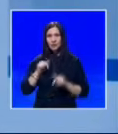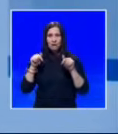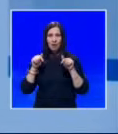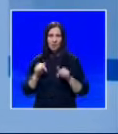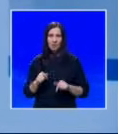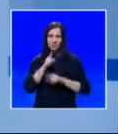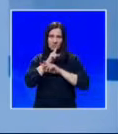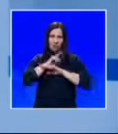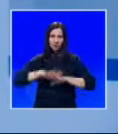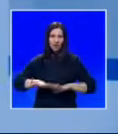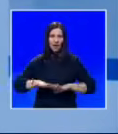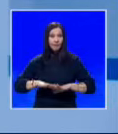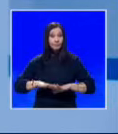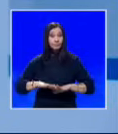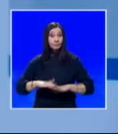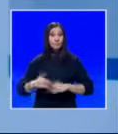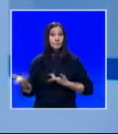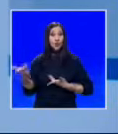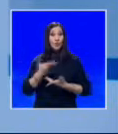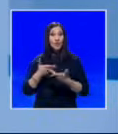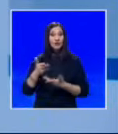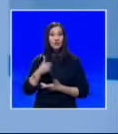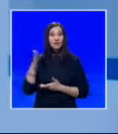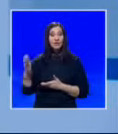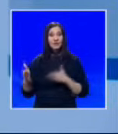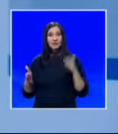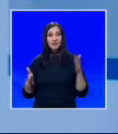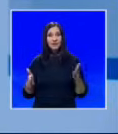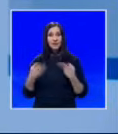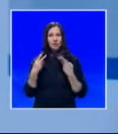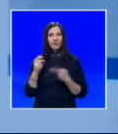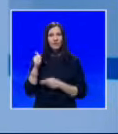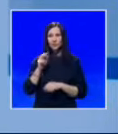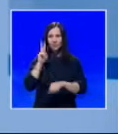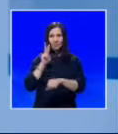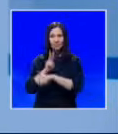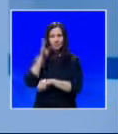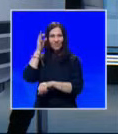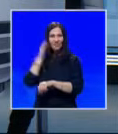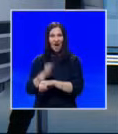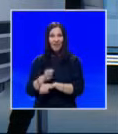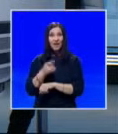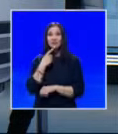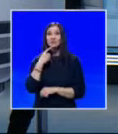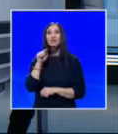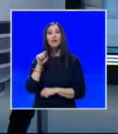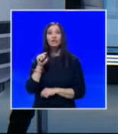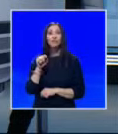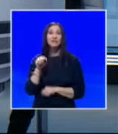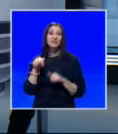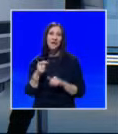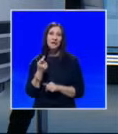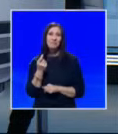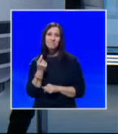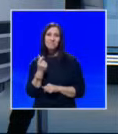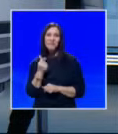днес мълчание от преговарящите страни. Ще видим утре в 12 за това. Сега сме дори